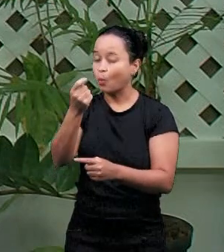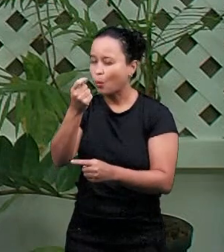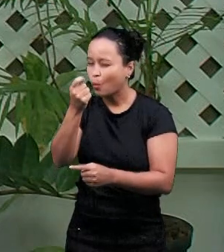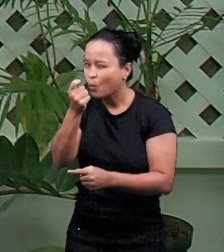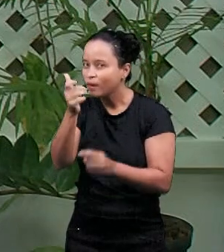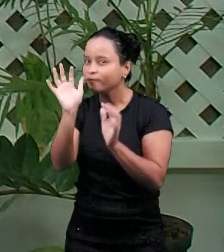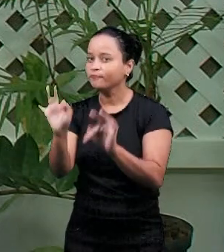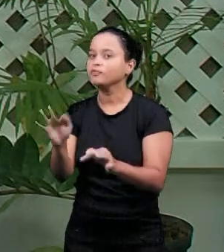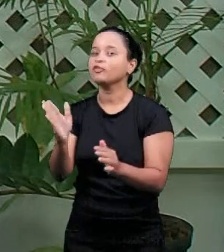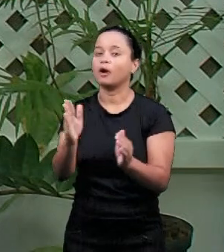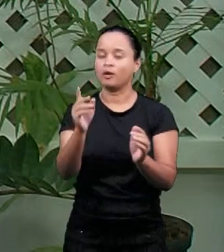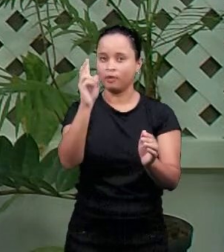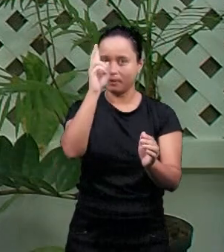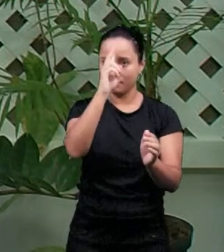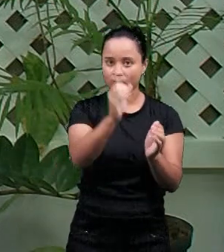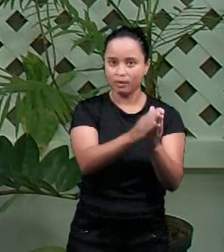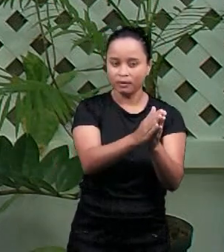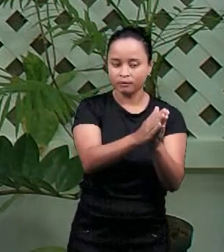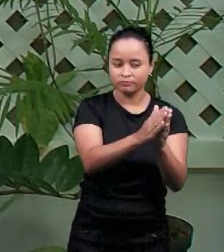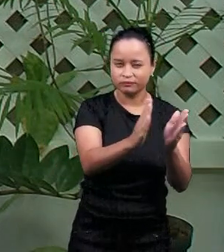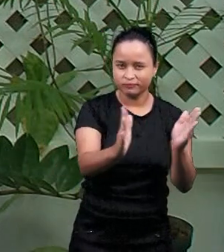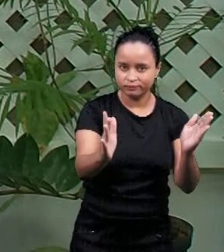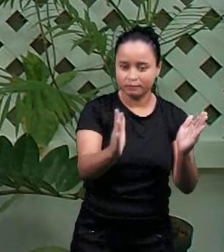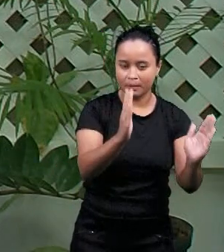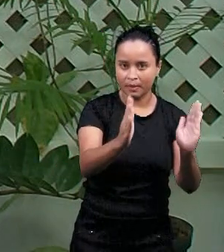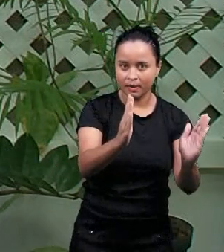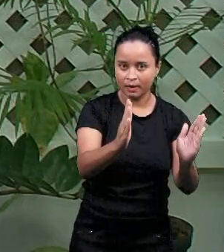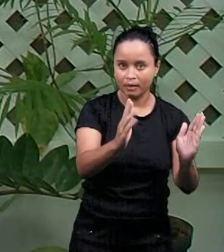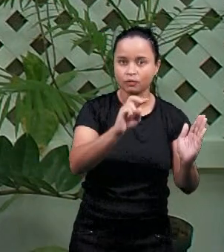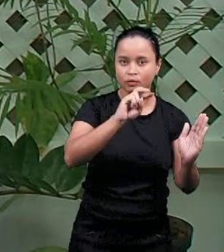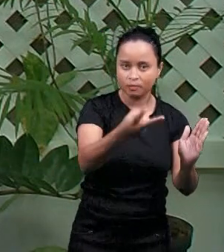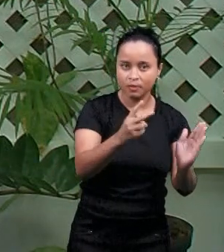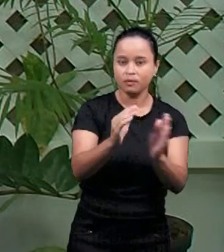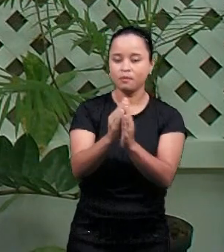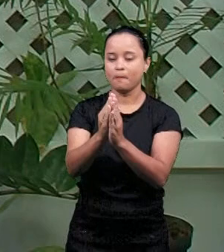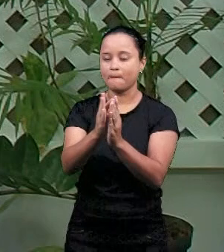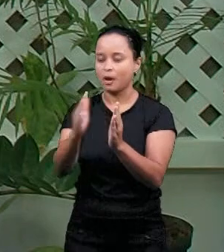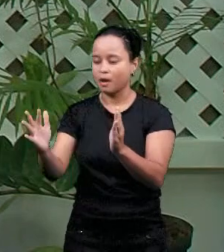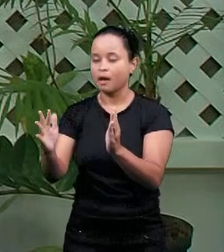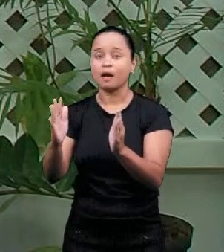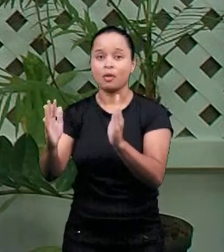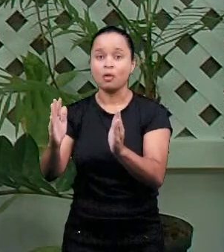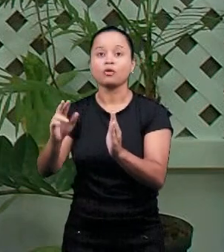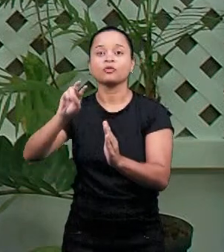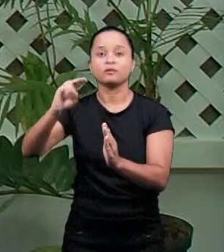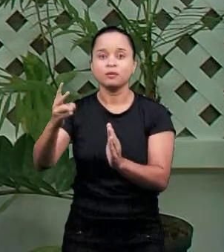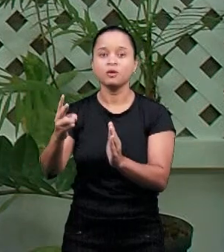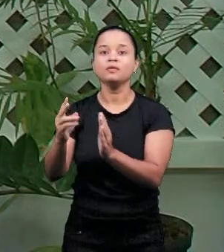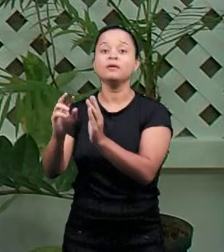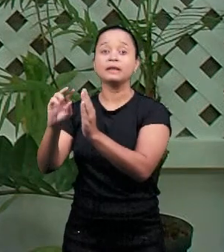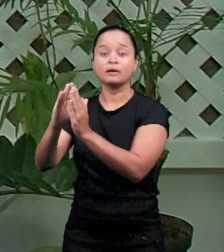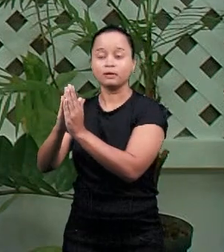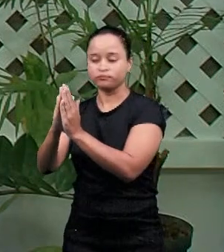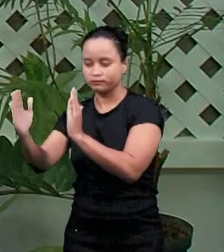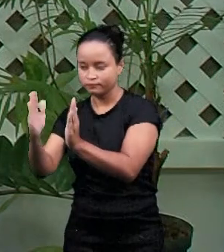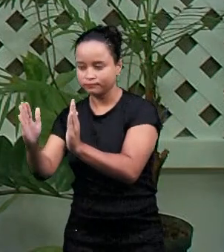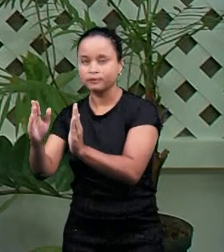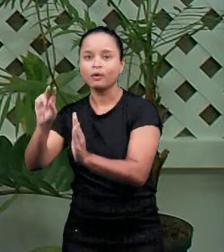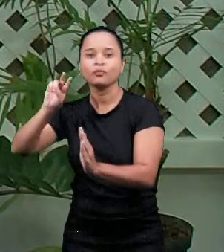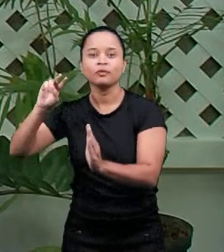de se fermer là. 2000 ans, donc nous sommes dans la troisième dispensation, il y a eu 2000, encore 2000, et maintenant 2000.